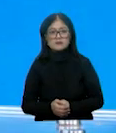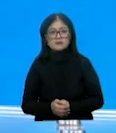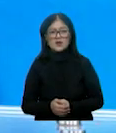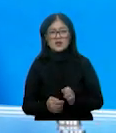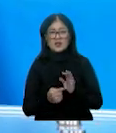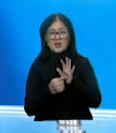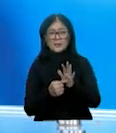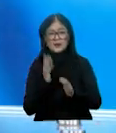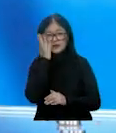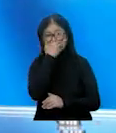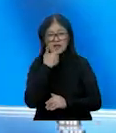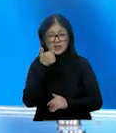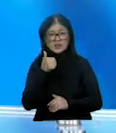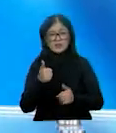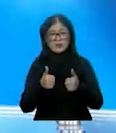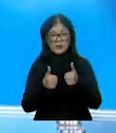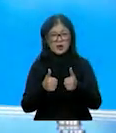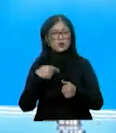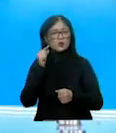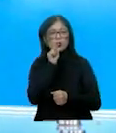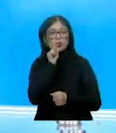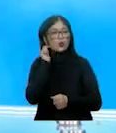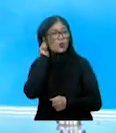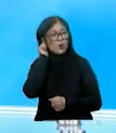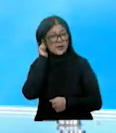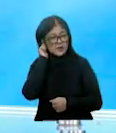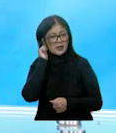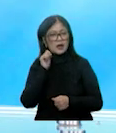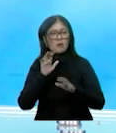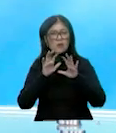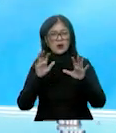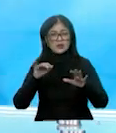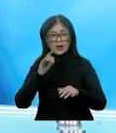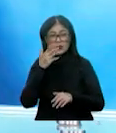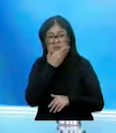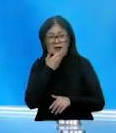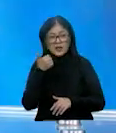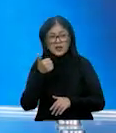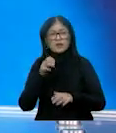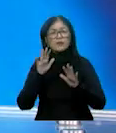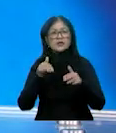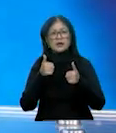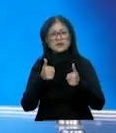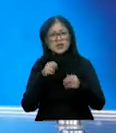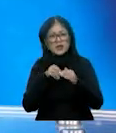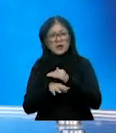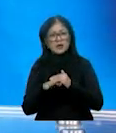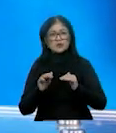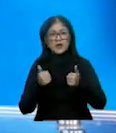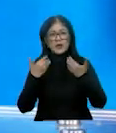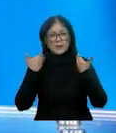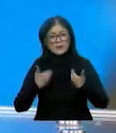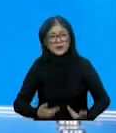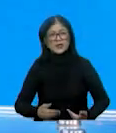Pemirsa, tampil cantik menjadi idaman setiap wanita. Untuk menjadi cantik, banyak hal yang bisa dilakukan, termasuk melengkapi